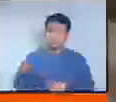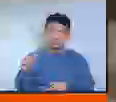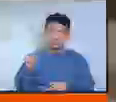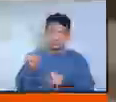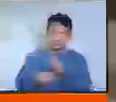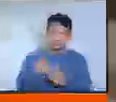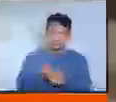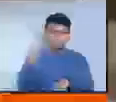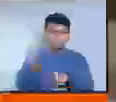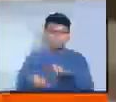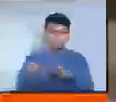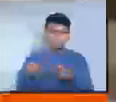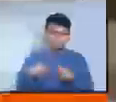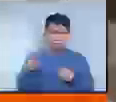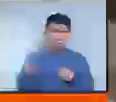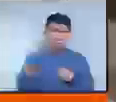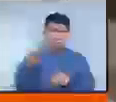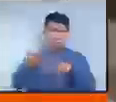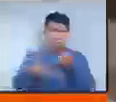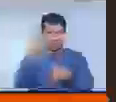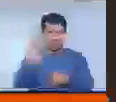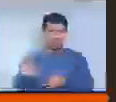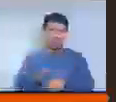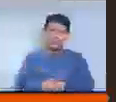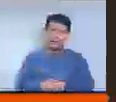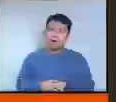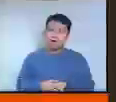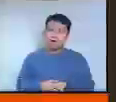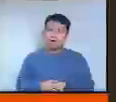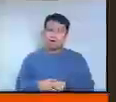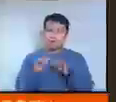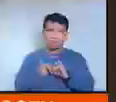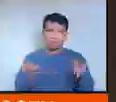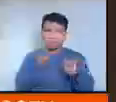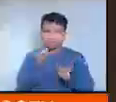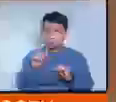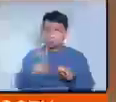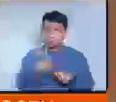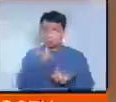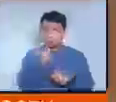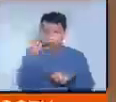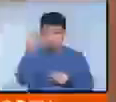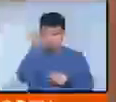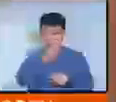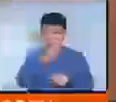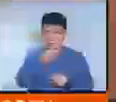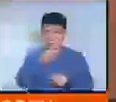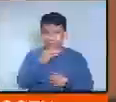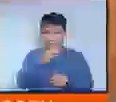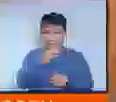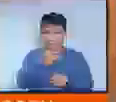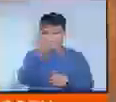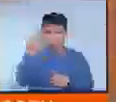10 taon, hindi pa rin makuha yung katarungan para sa kanila. Tulad ni Takungan, hindi pa rin makalimutan ni James ang sugat na iniwan ng